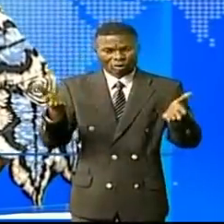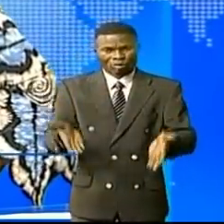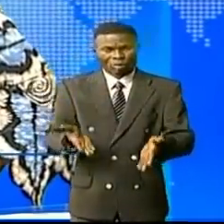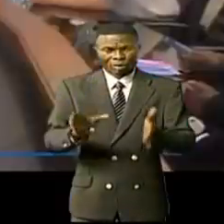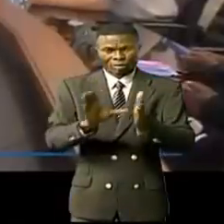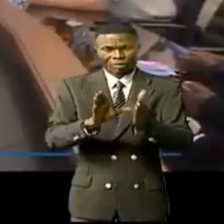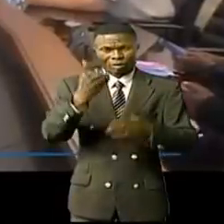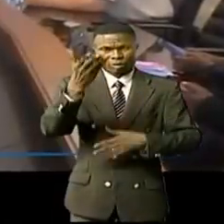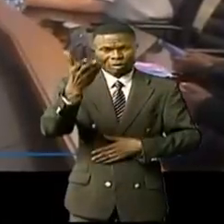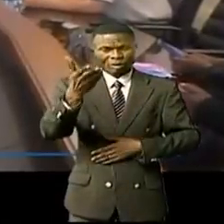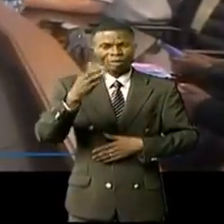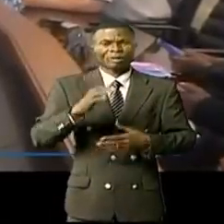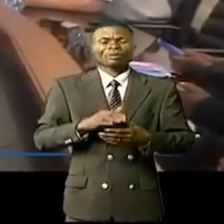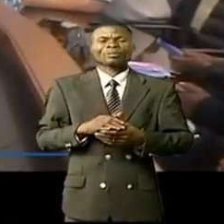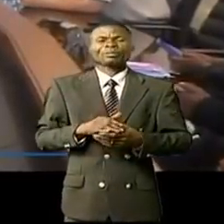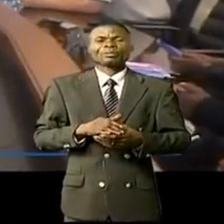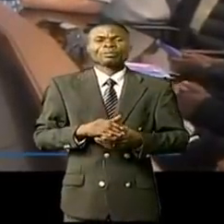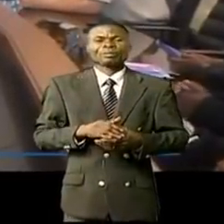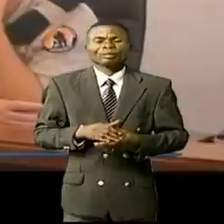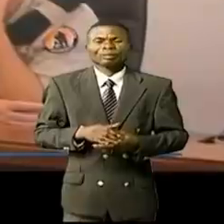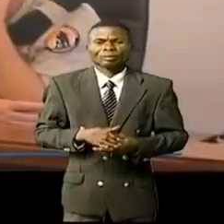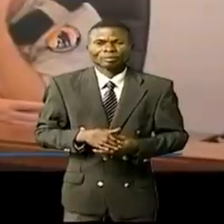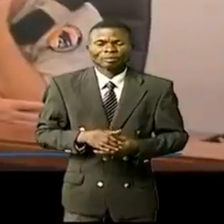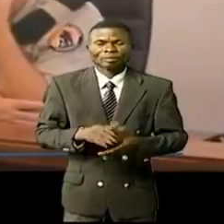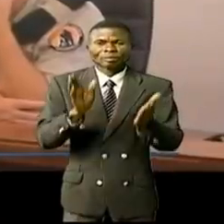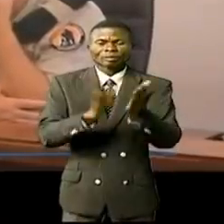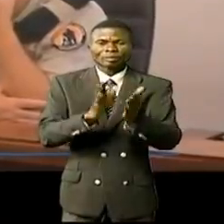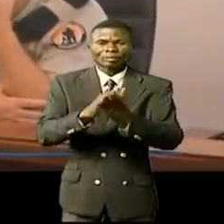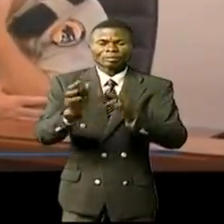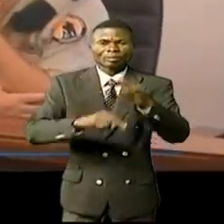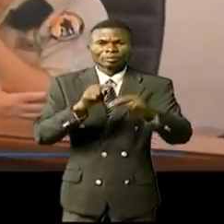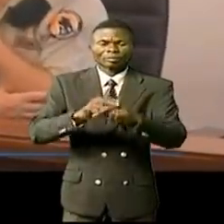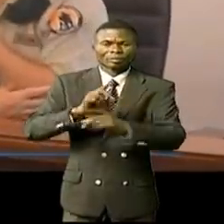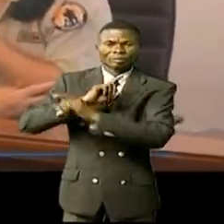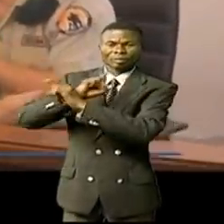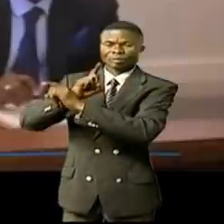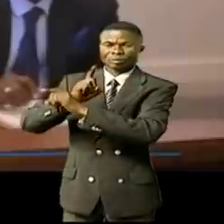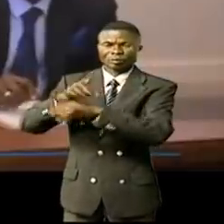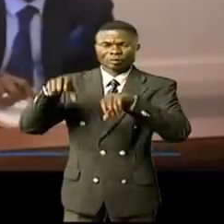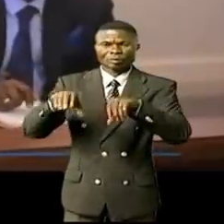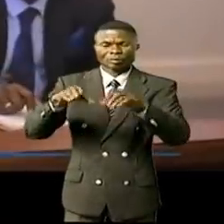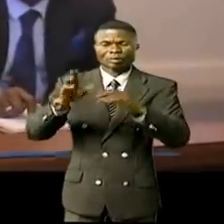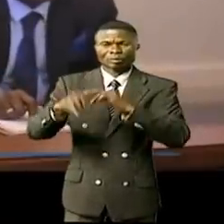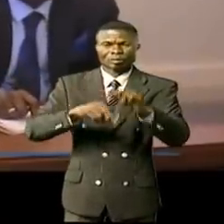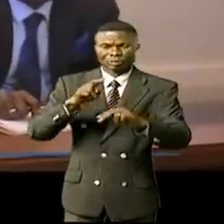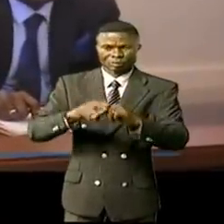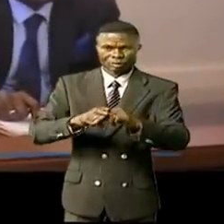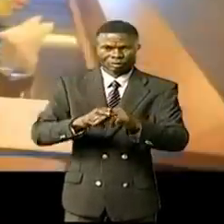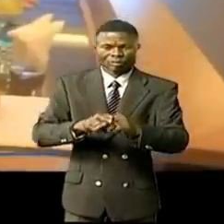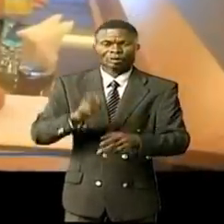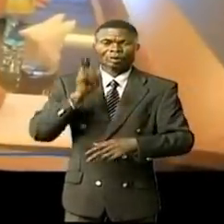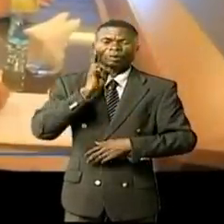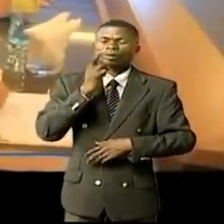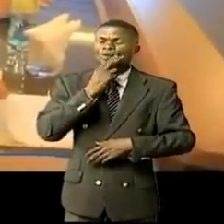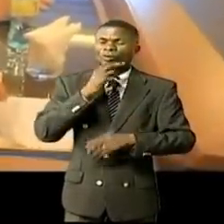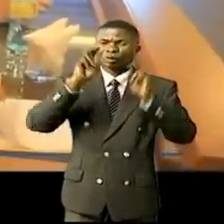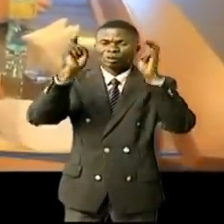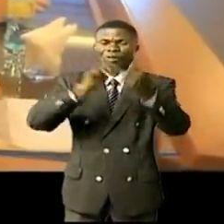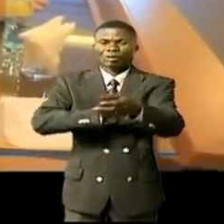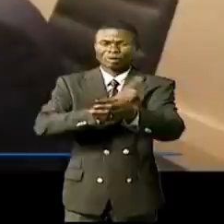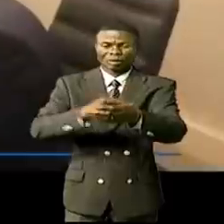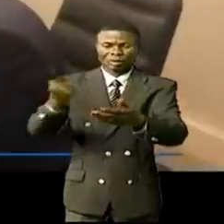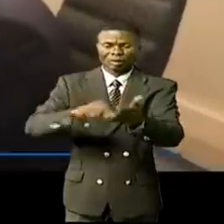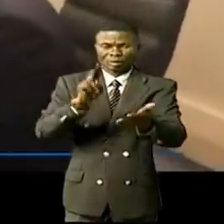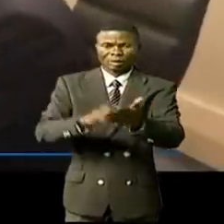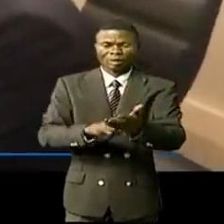Simba. Random d'attente mutuelle entre l'Institut congolais pour la conservation de la nature ICSN et l'hôtel Serena de Goma a été signé le vendredi